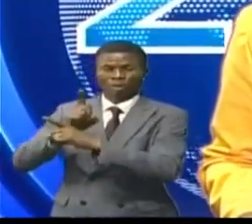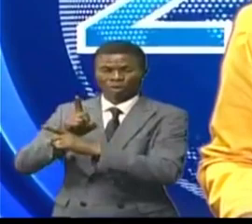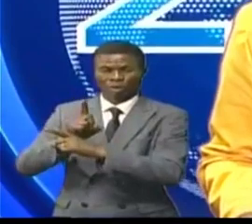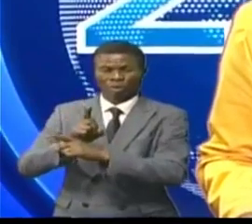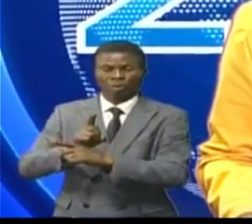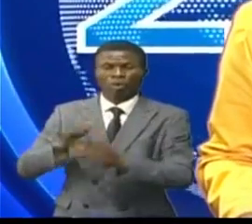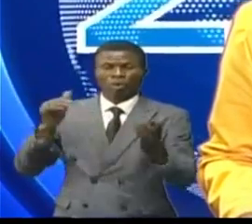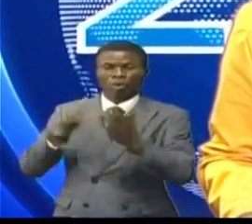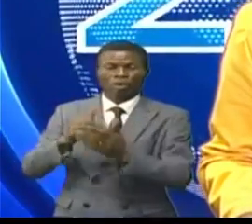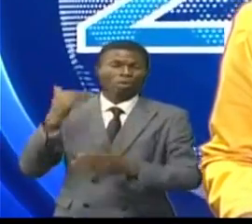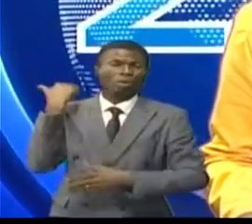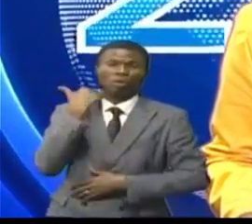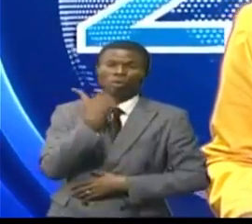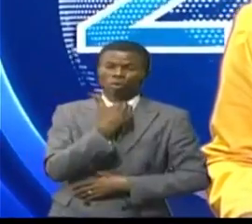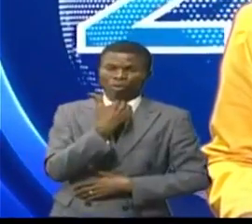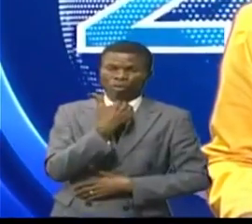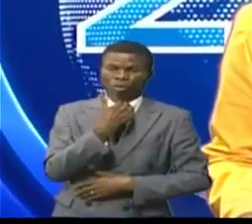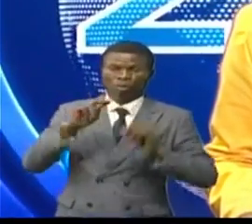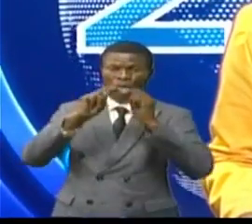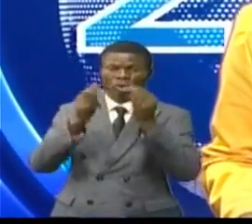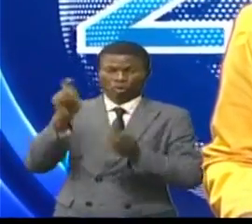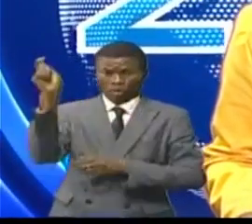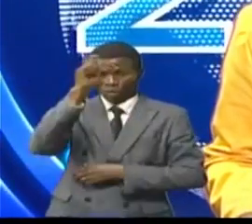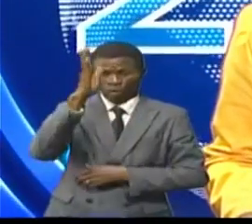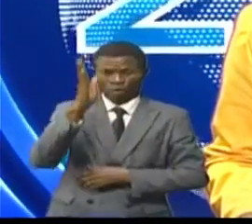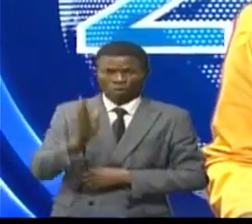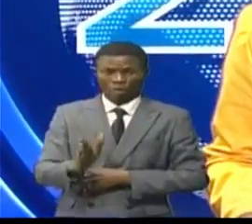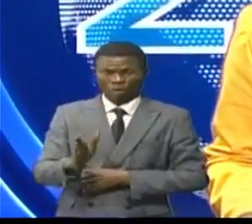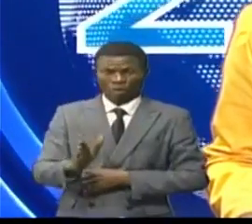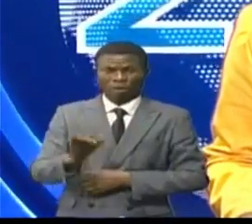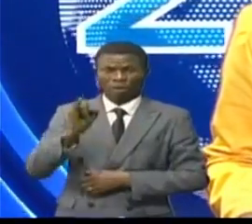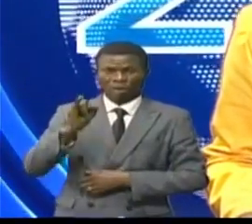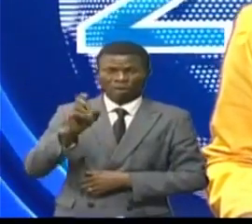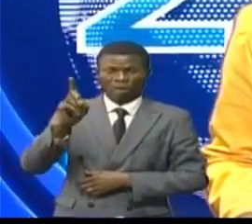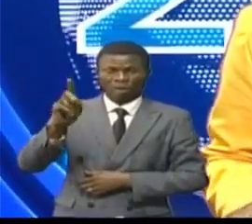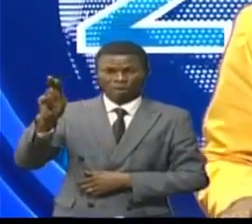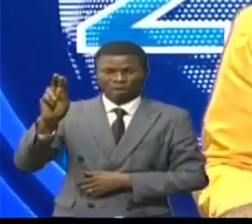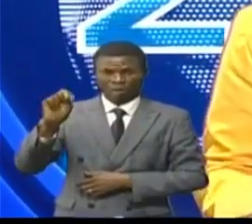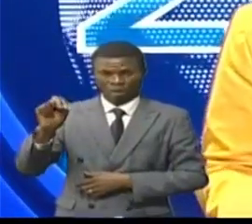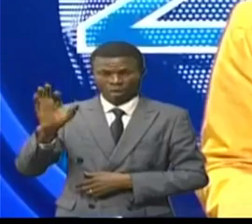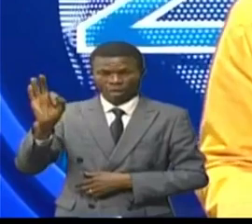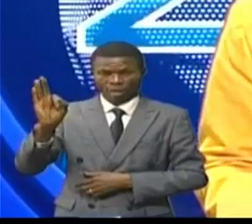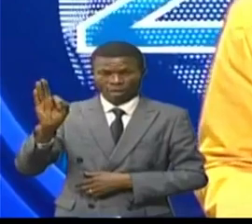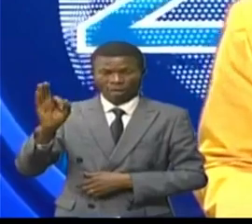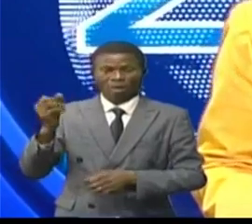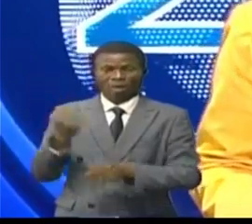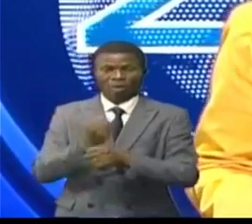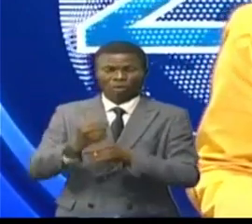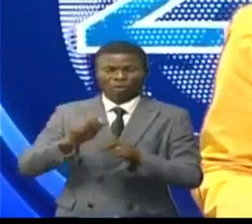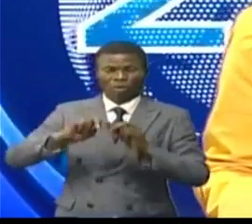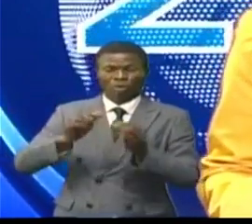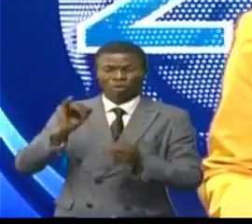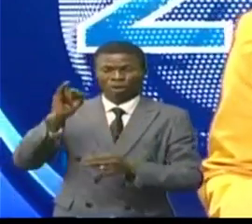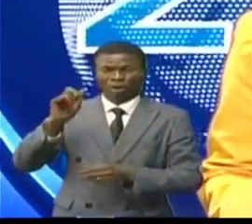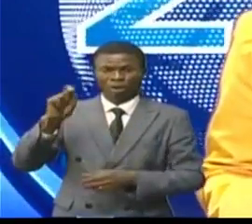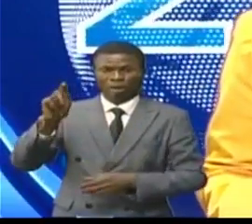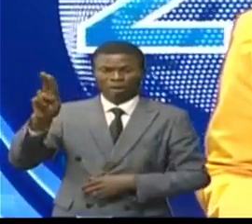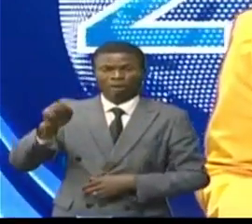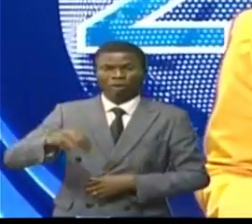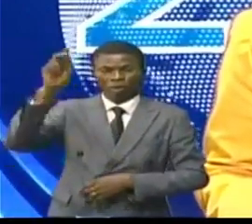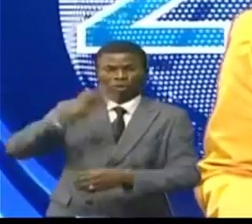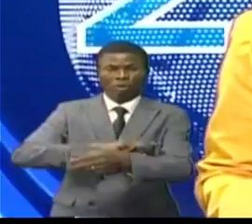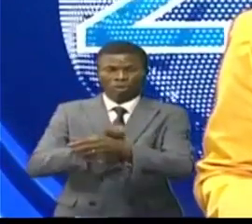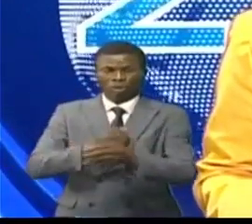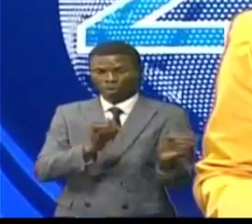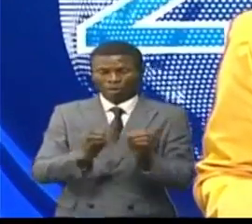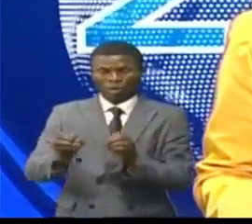ougandais contre les groupes terroristes EDF, MTN et les forces négatives en Ituri et au Nord Kivu s'est tenue